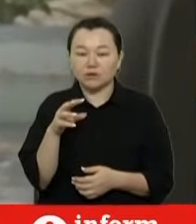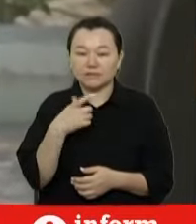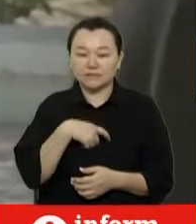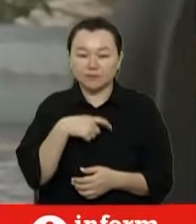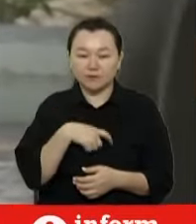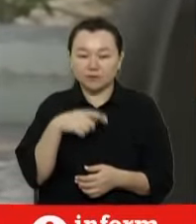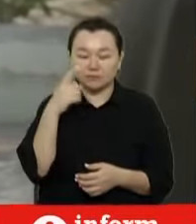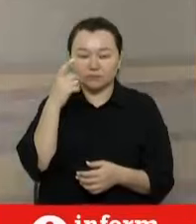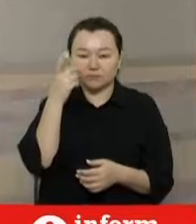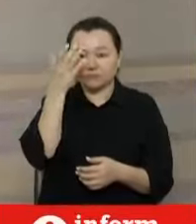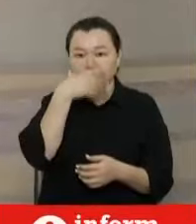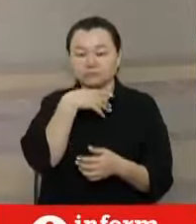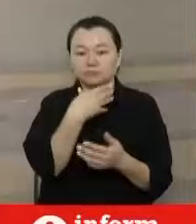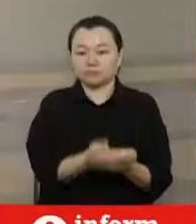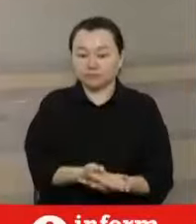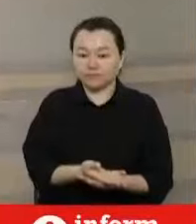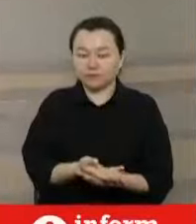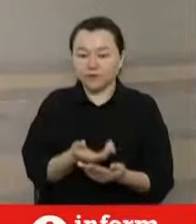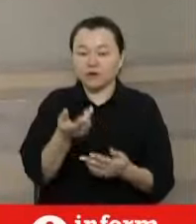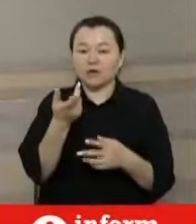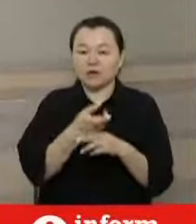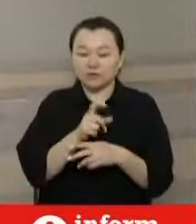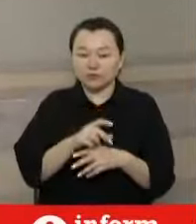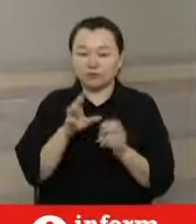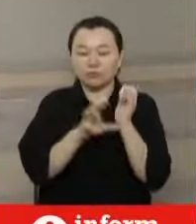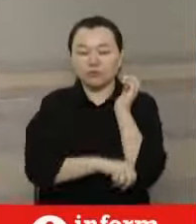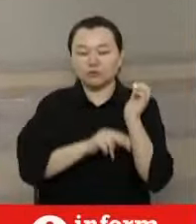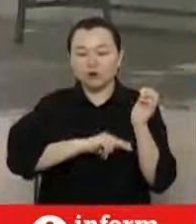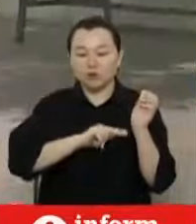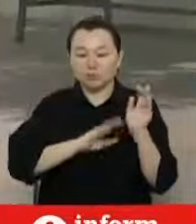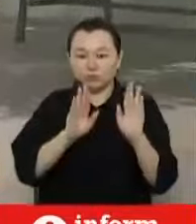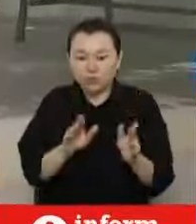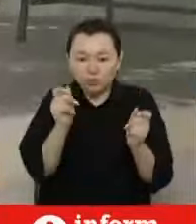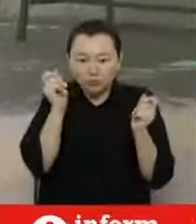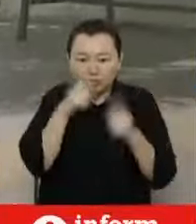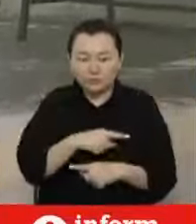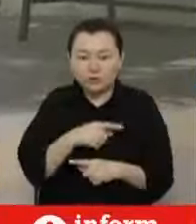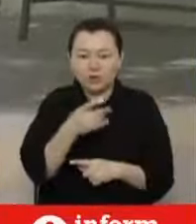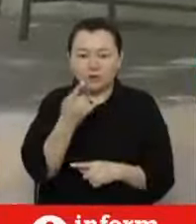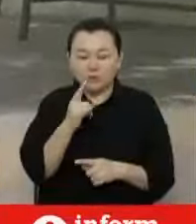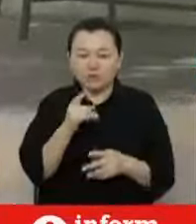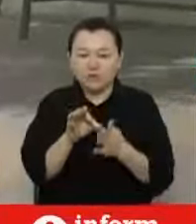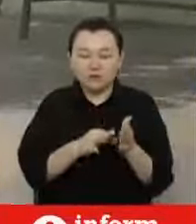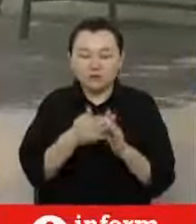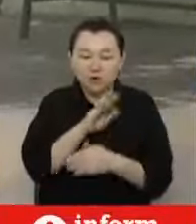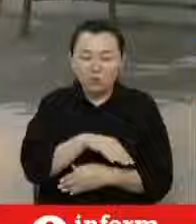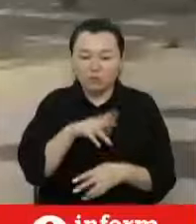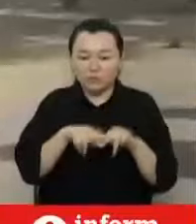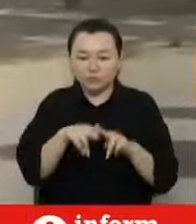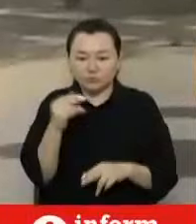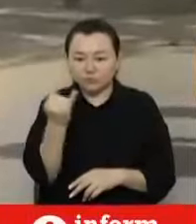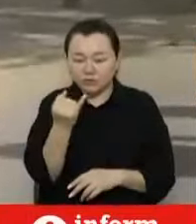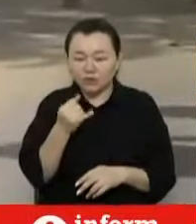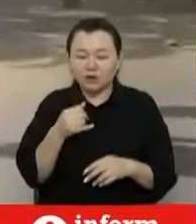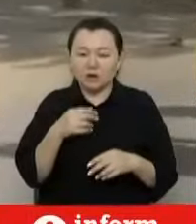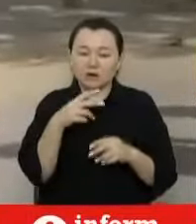өзінің есін жоғалтады. Анасы бұл жағдайды жұмыстан келген кезде бірақ білдім деп отыр. Жеткіншек үйіне бара сала көңілі болмай жарты сағат